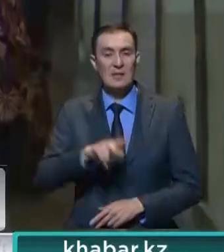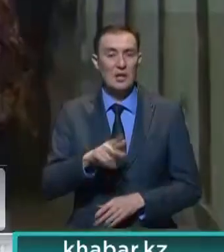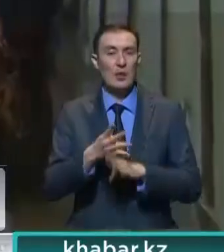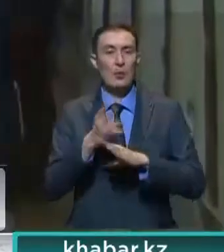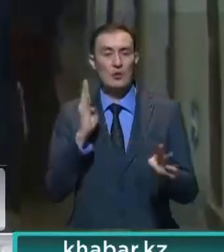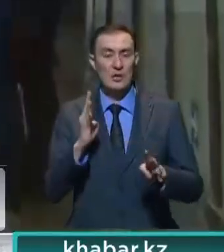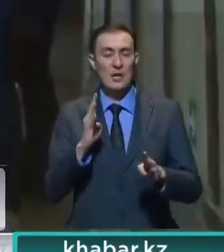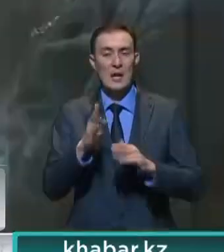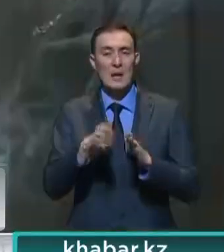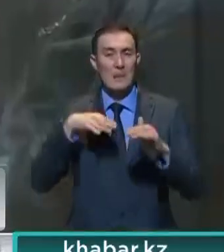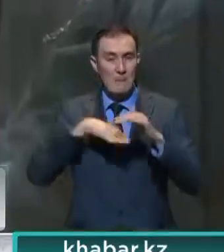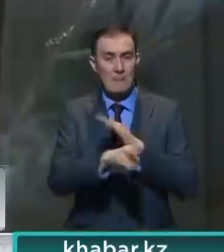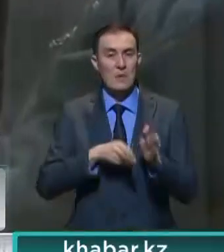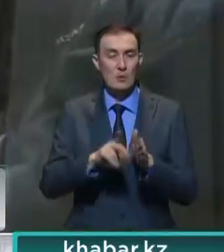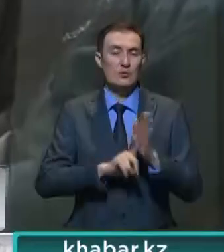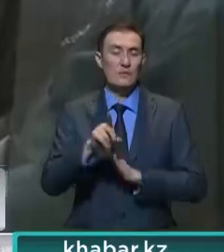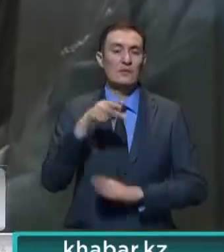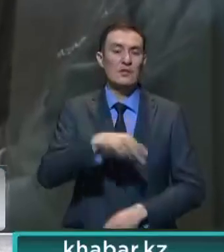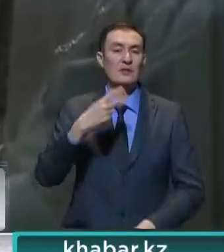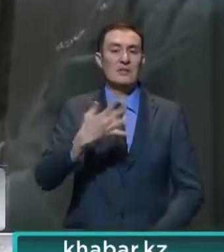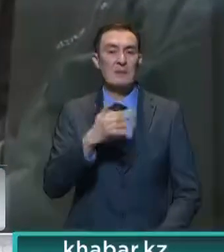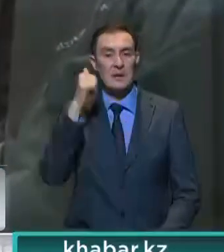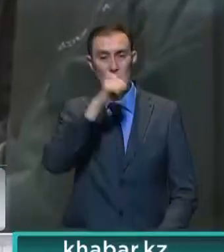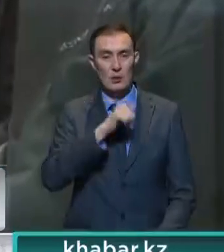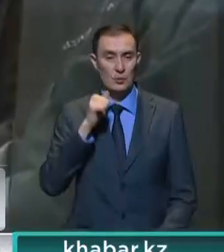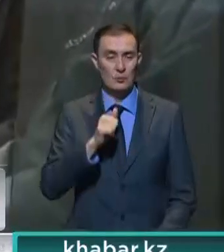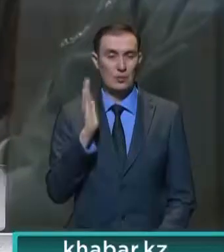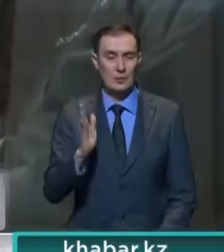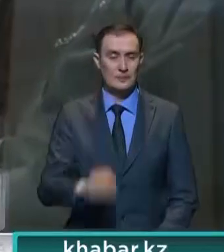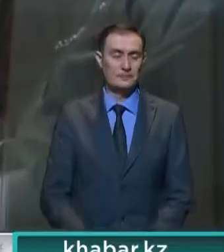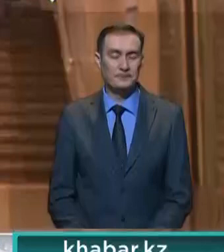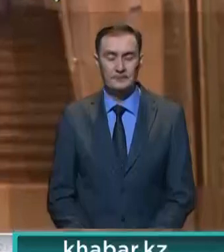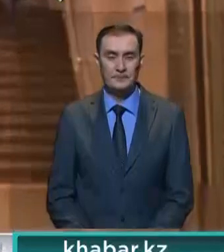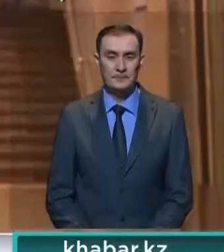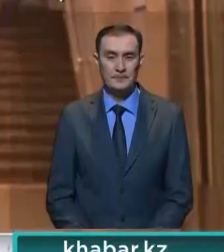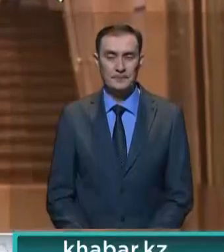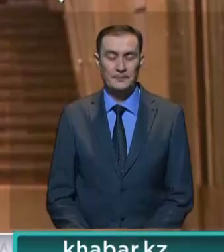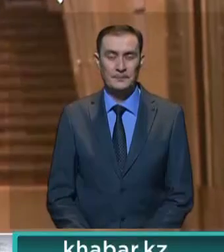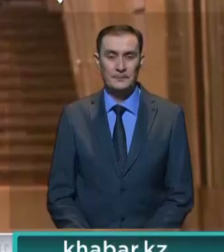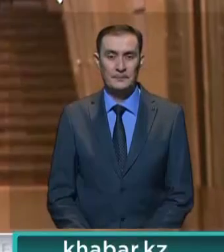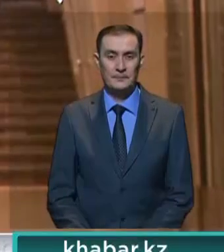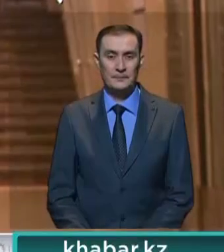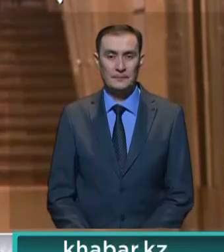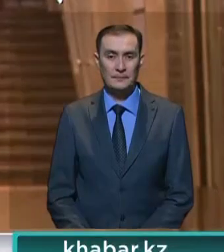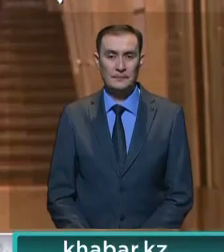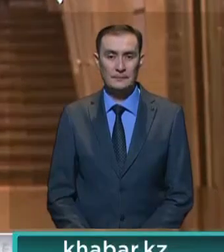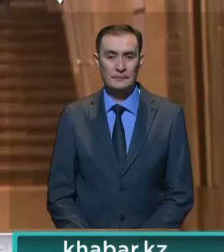очереди метрополитена планирует начать в 2025 году. Гафу Али, Эдуард Кон и Султан Бисекенов, Хабар, Алматы.